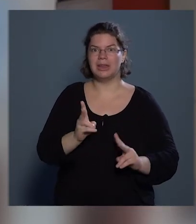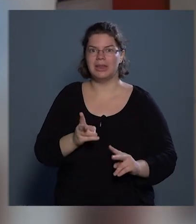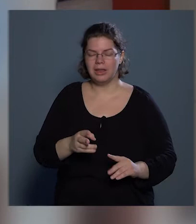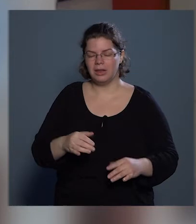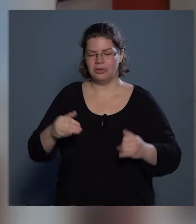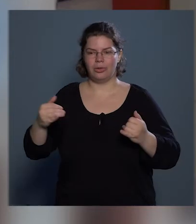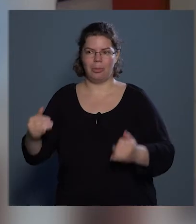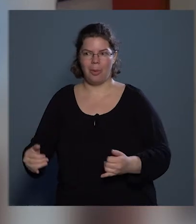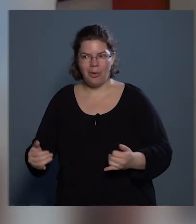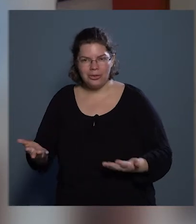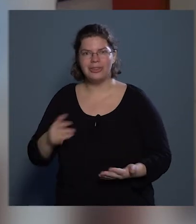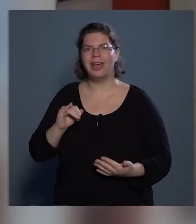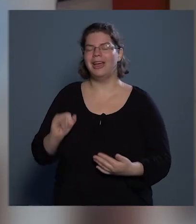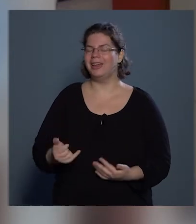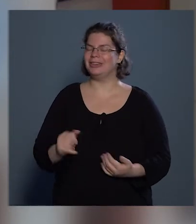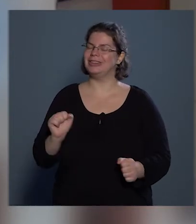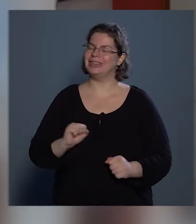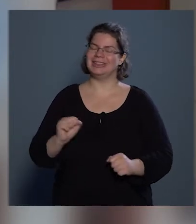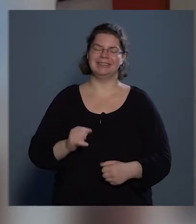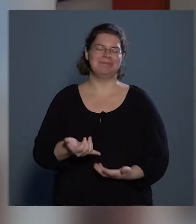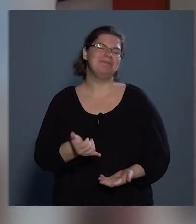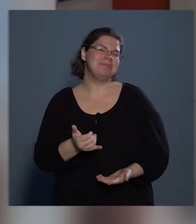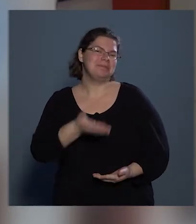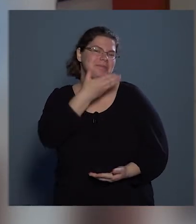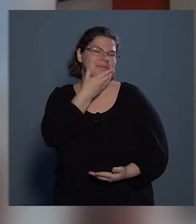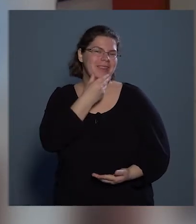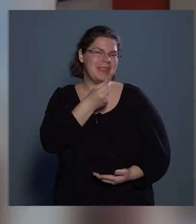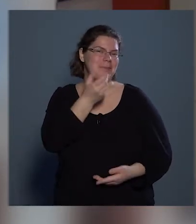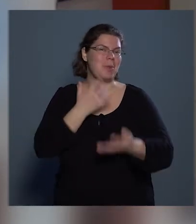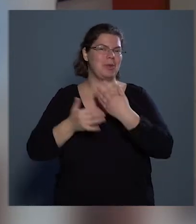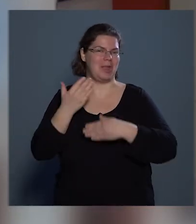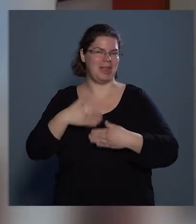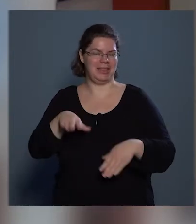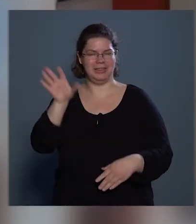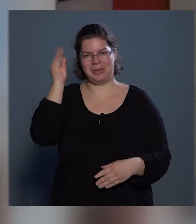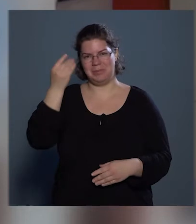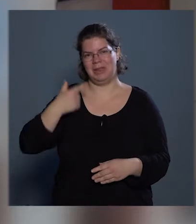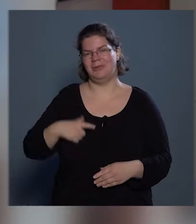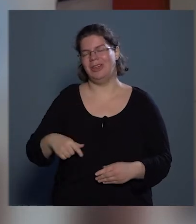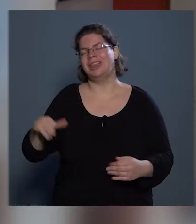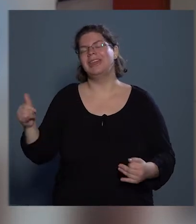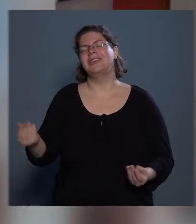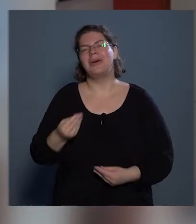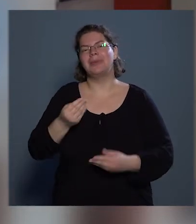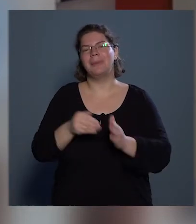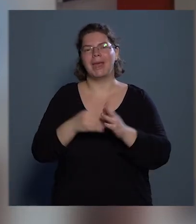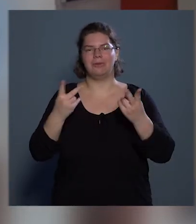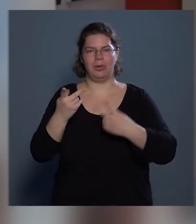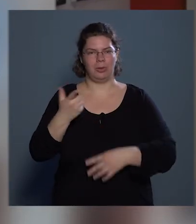most, és igen, ez egy nagyon szép nosztalgia emlék volt. És ami még nagyon fontos volt nekem, hogy